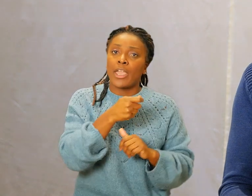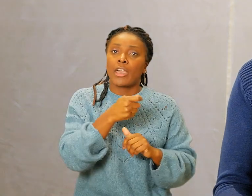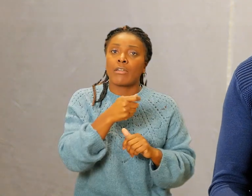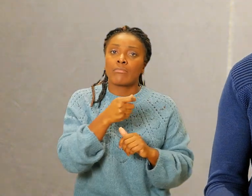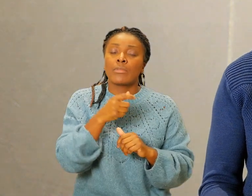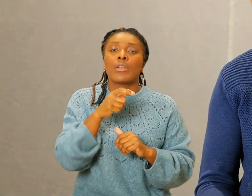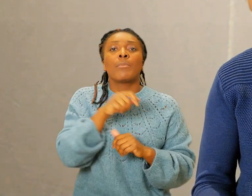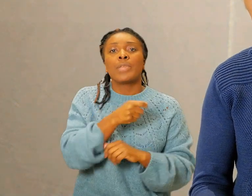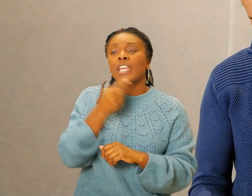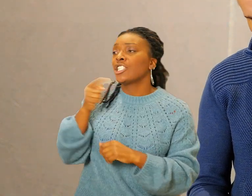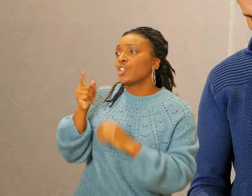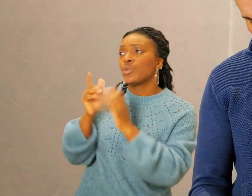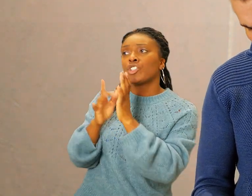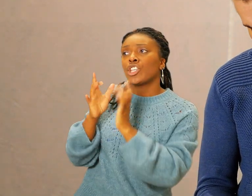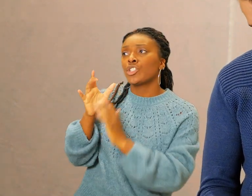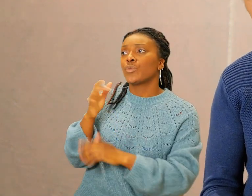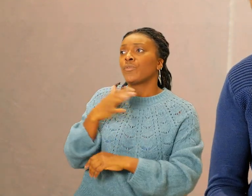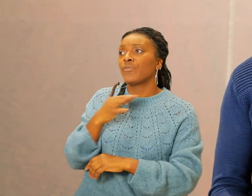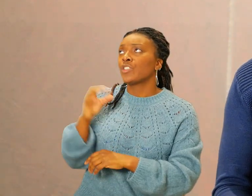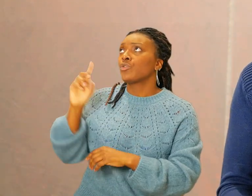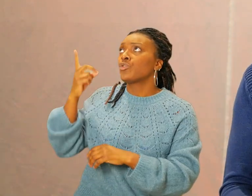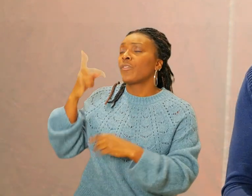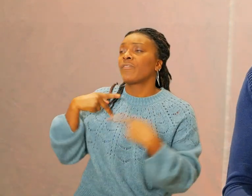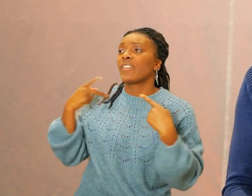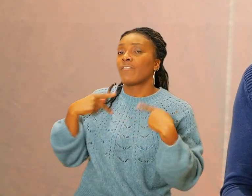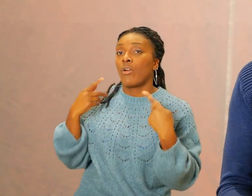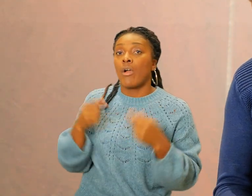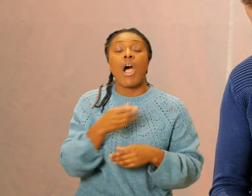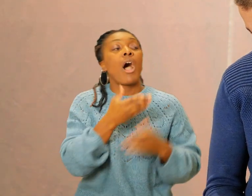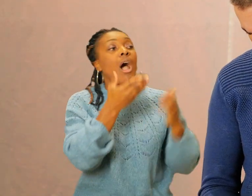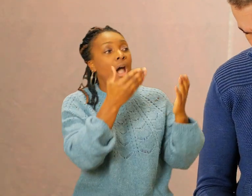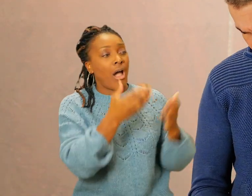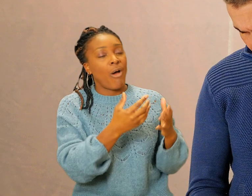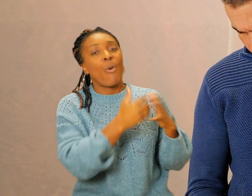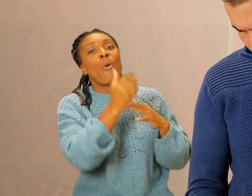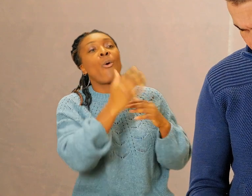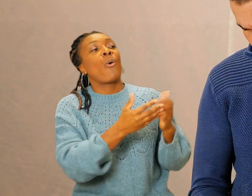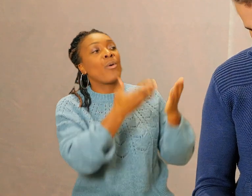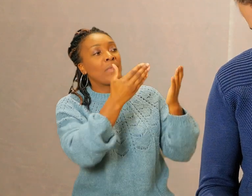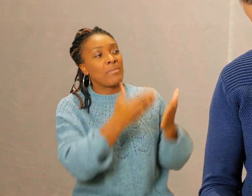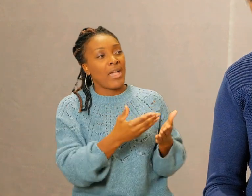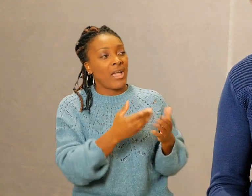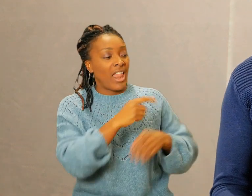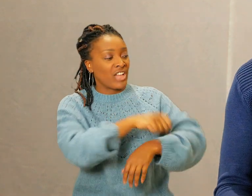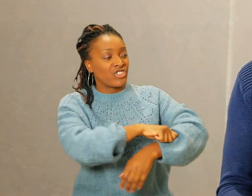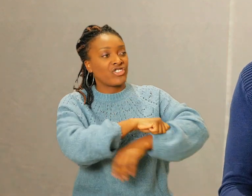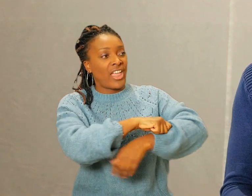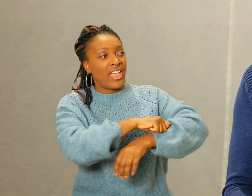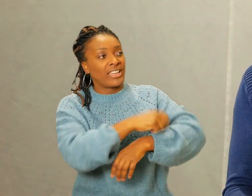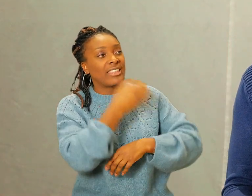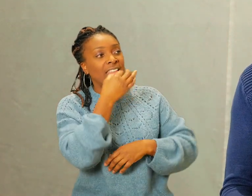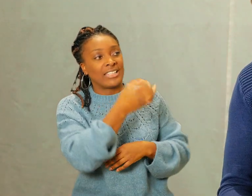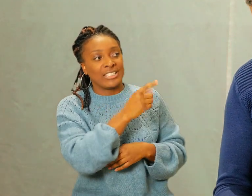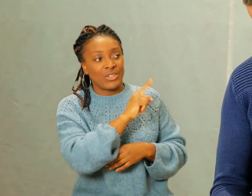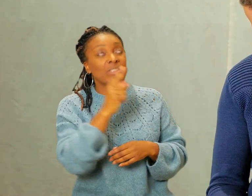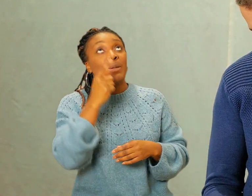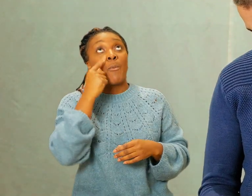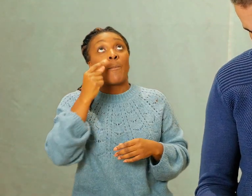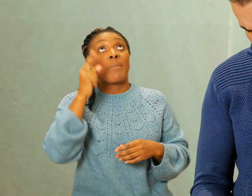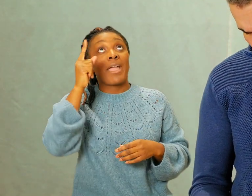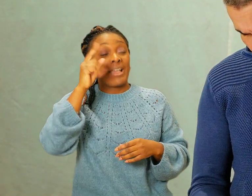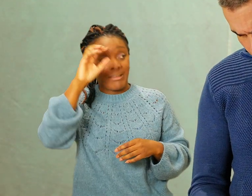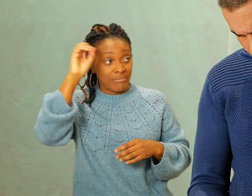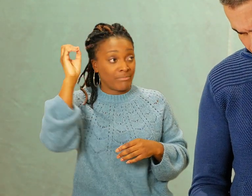Jésus, reprenant la parole, lui dit, « Tu es heureux, Simon, fils de Jonas, car ce ne sont pas la chair et le sang qui t'ont révélé cela, mais c'est mon Père qui est dans les